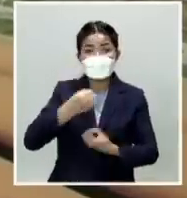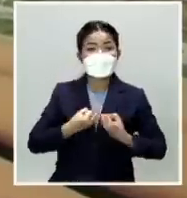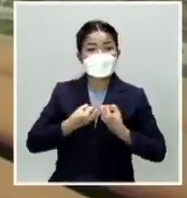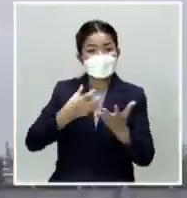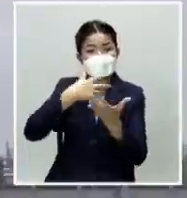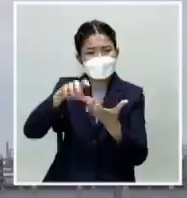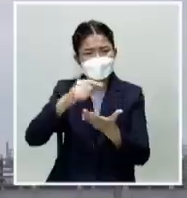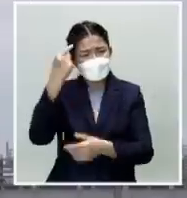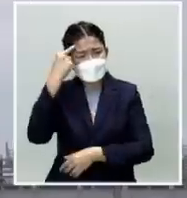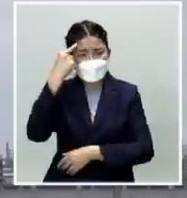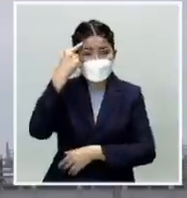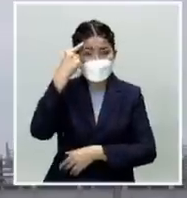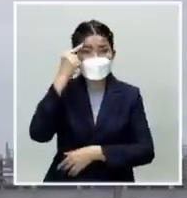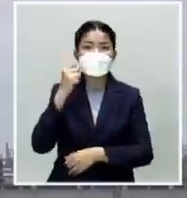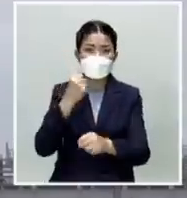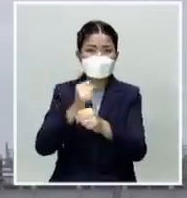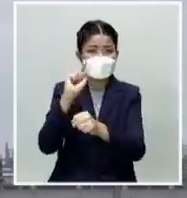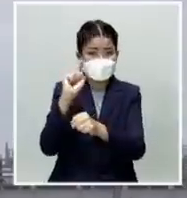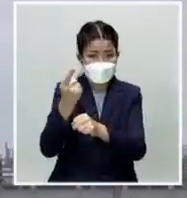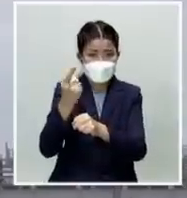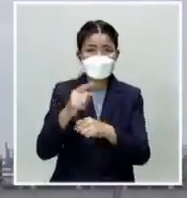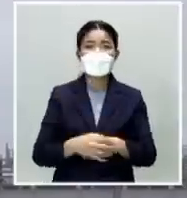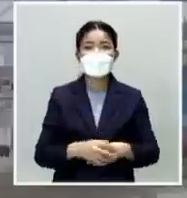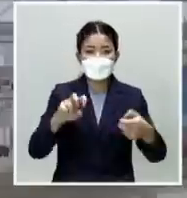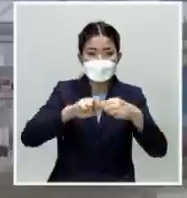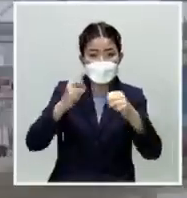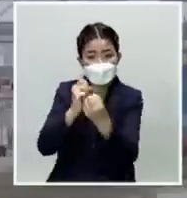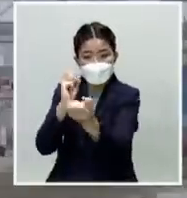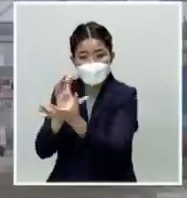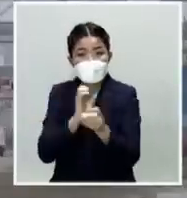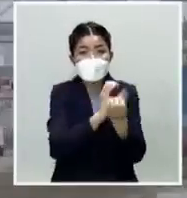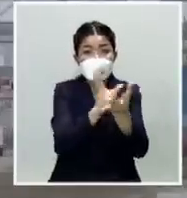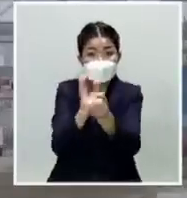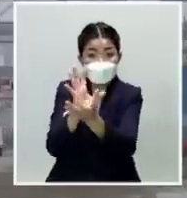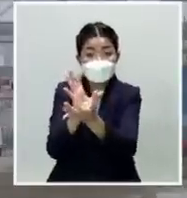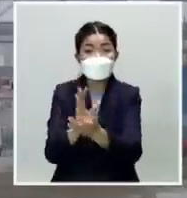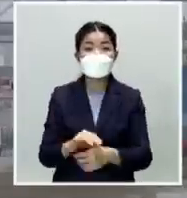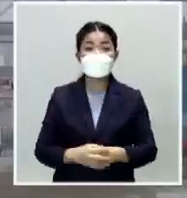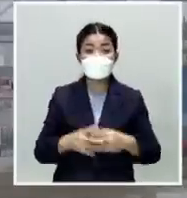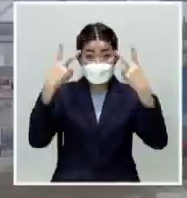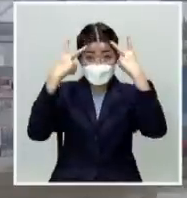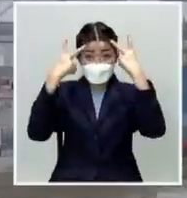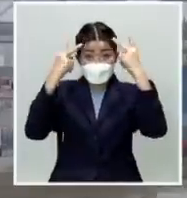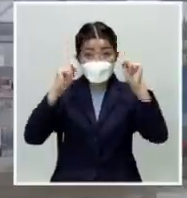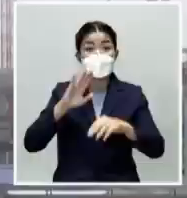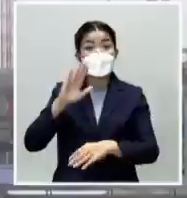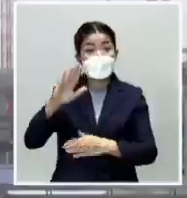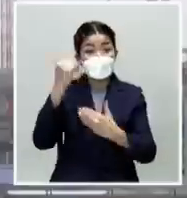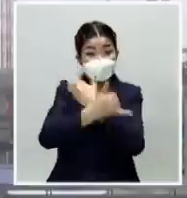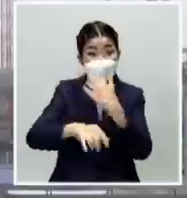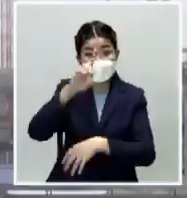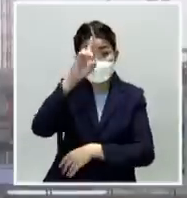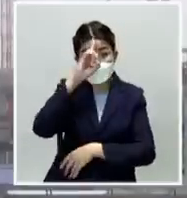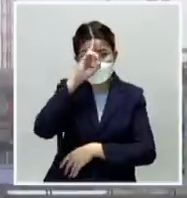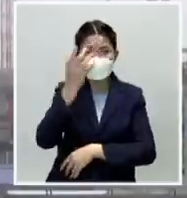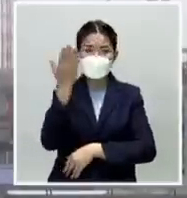ะว่าอาจจะต้องทบทวนท่าทีใหม่สถานการณ์ที่มีความตึงเครียดทางนายกรัฐมนตรีโอลาฟโชนะคะซึ่งเพิ่งผ่านม